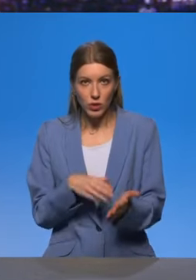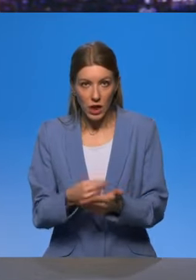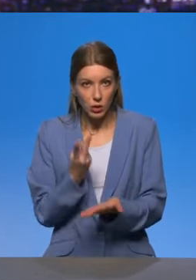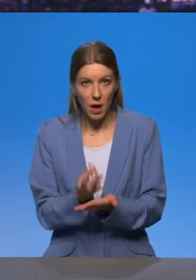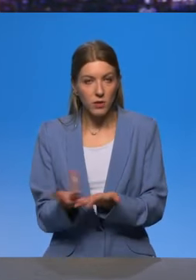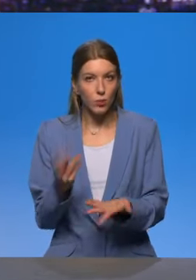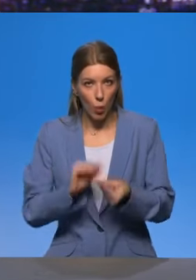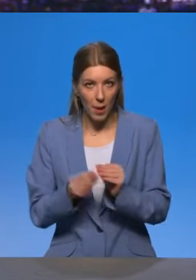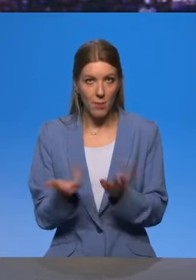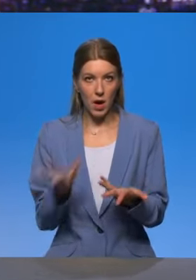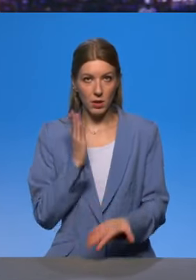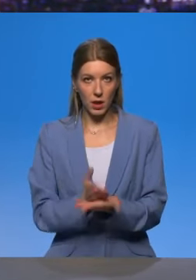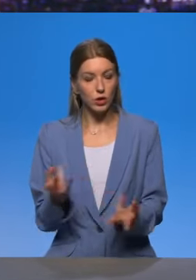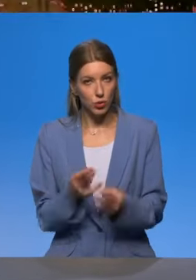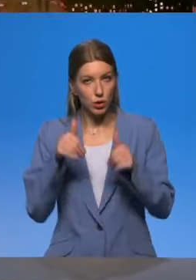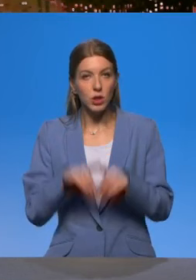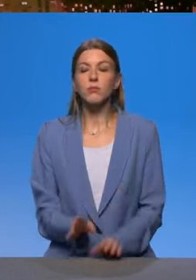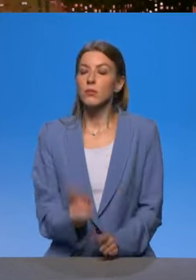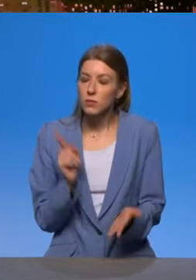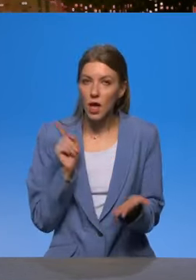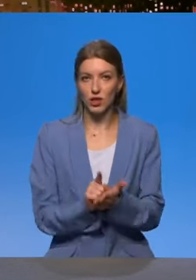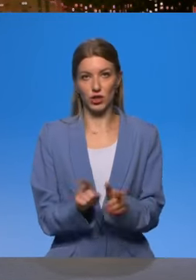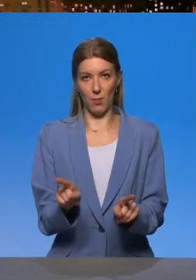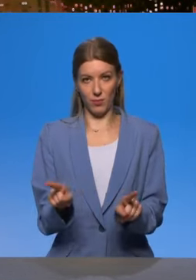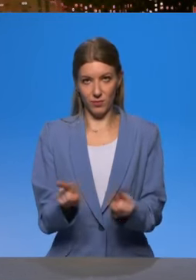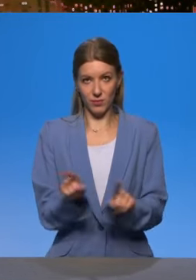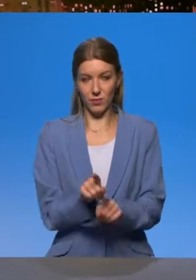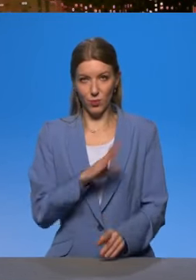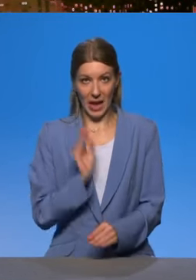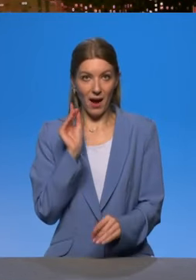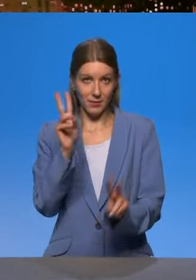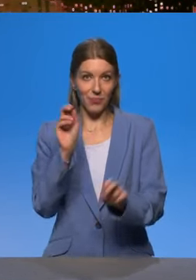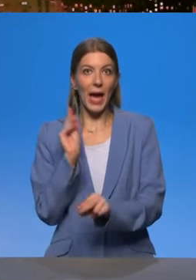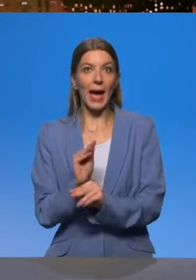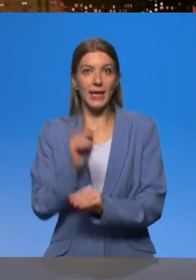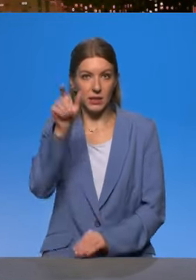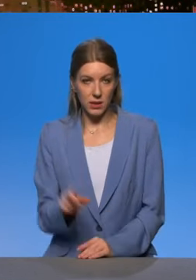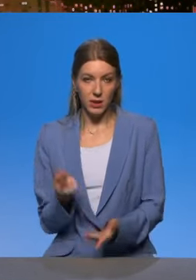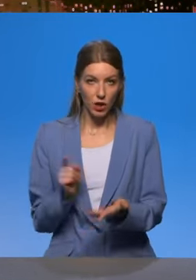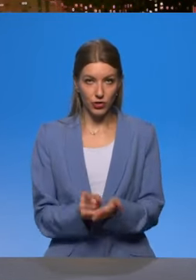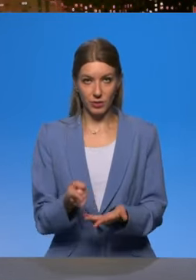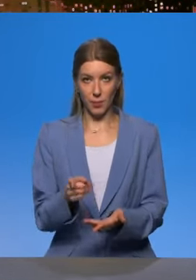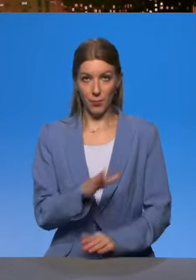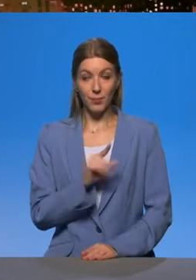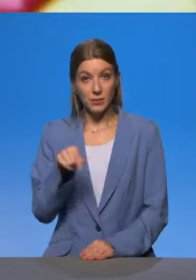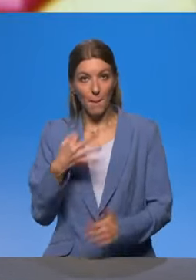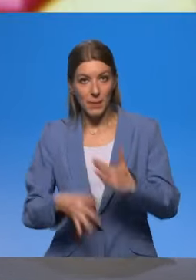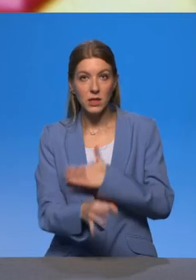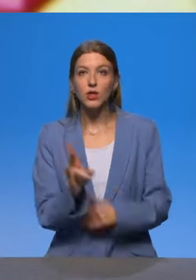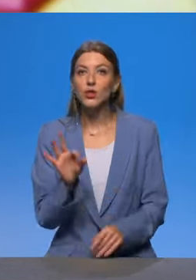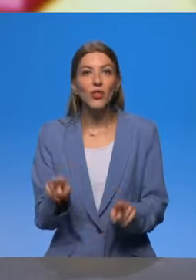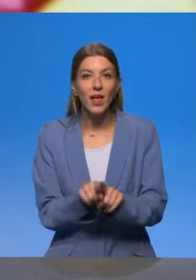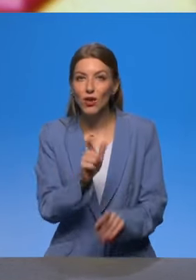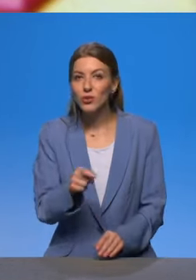решать. Должны быть такие люди обязательно. Так, да? Они называются критиками, mm-hmm. да. То есть они должны обязательно быть. Вот они как раз подскажут. Но их не должно быть